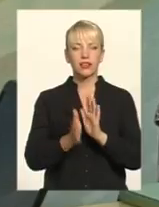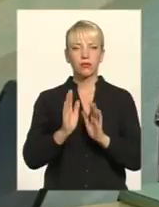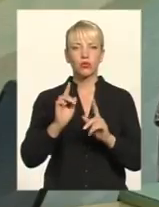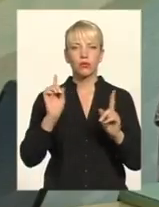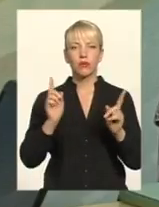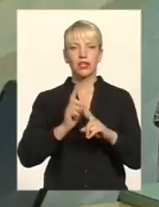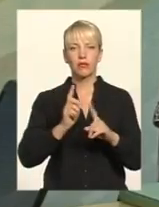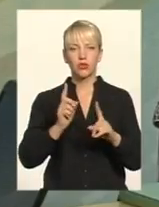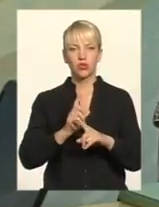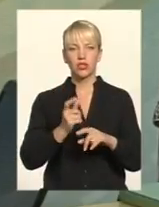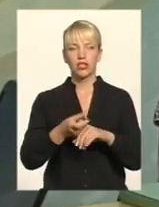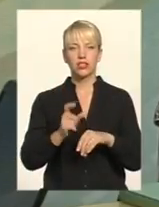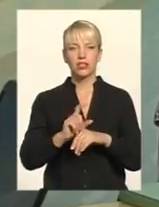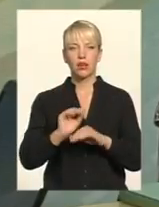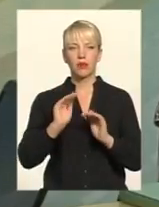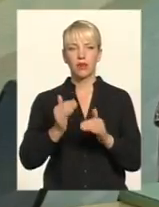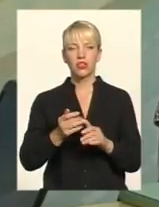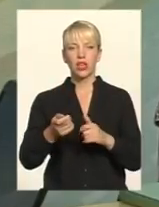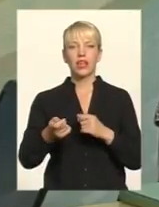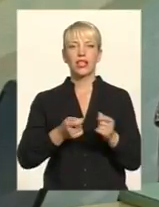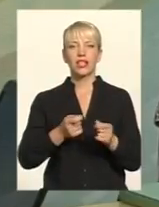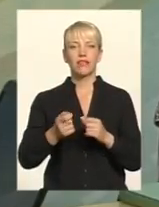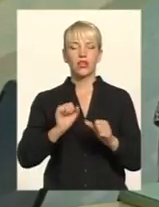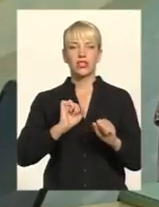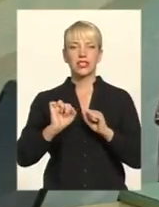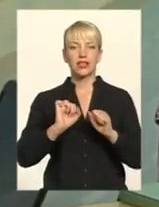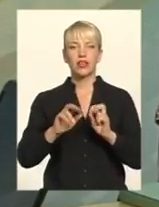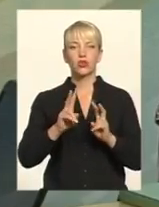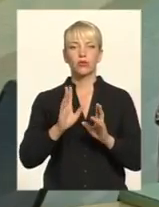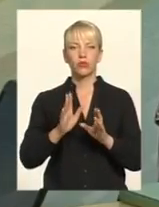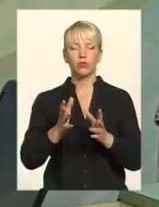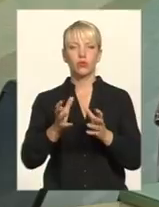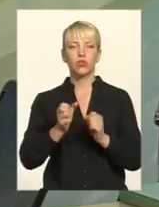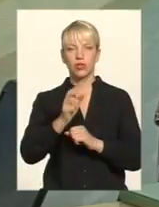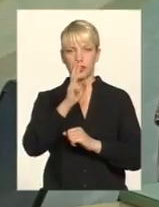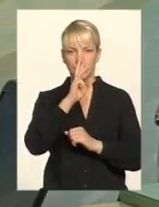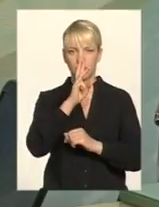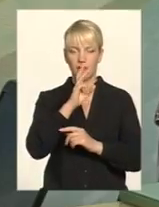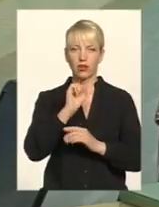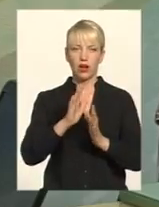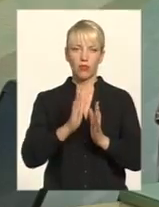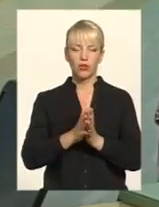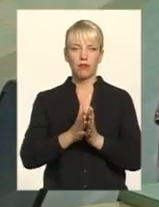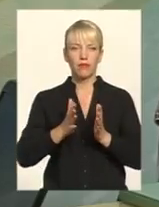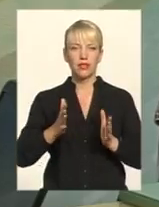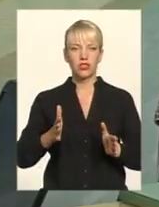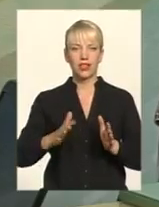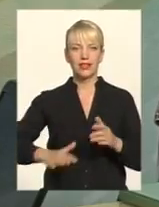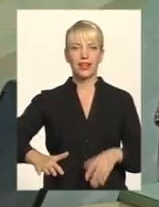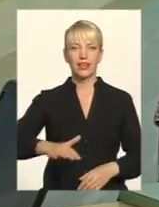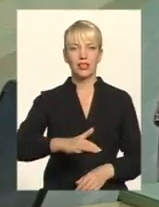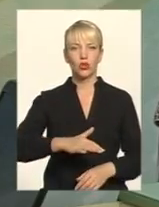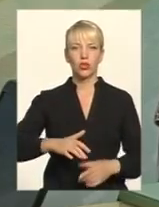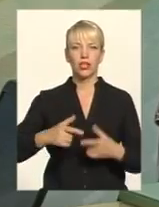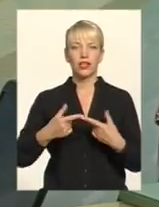саме найменше керівного складу, керівників, які будуть получати заробітну платню, а буде більше збільшена територія, де